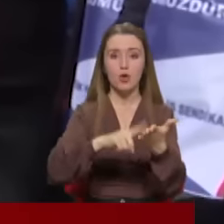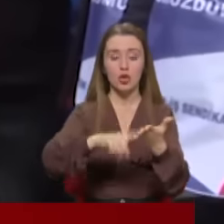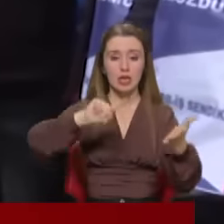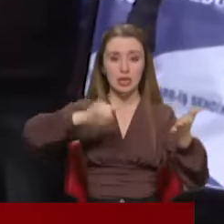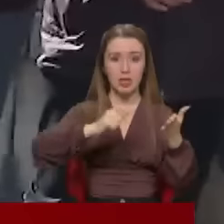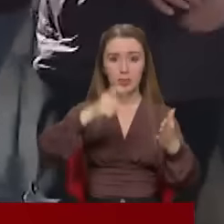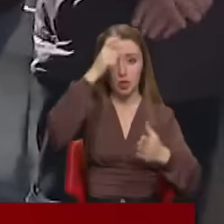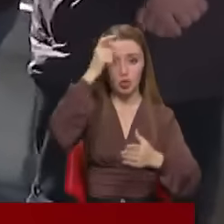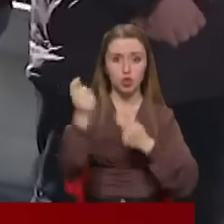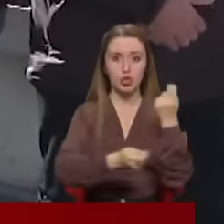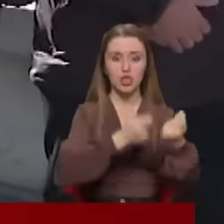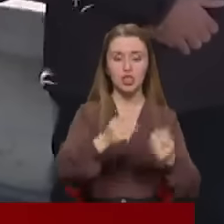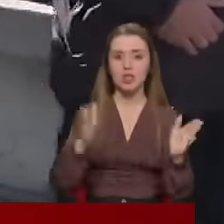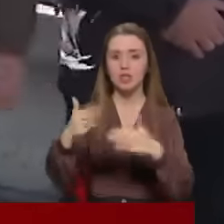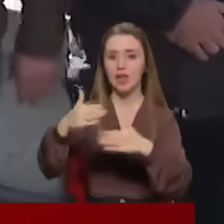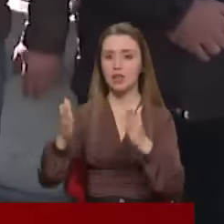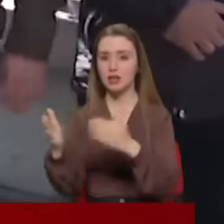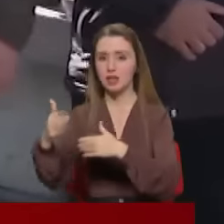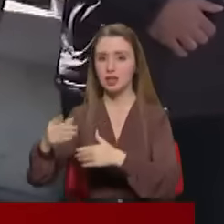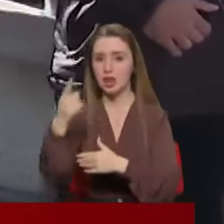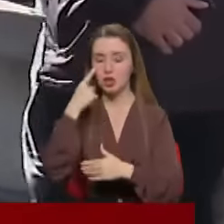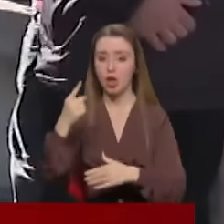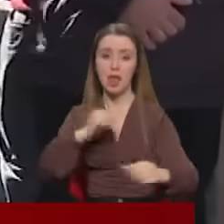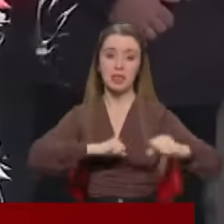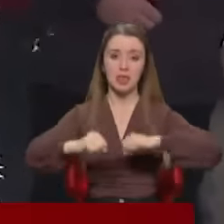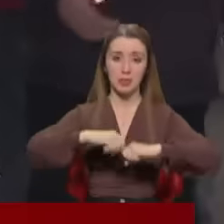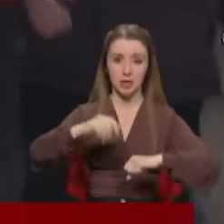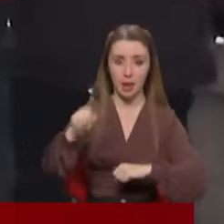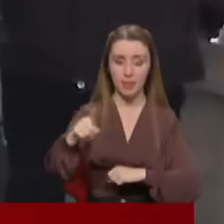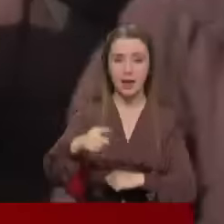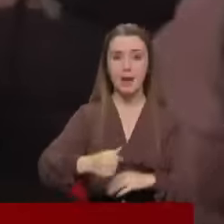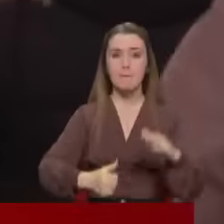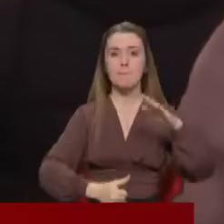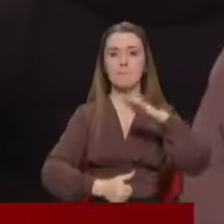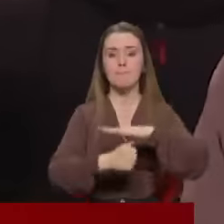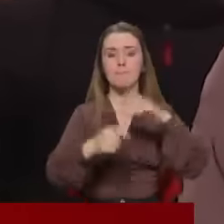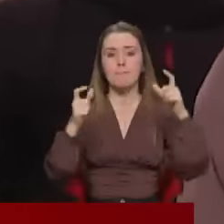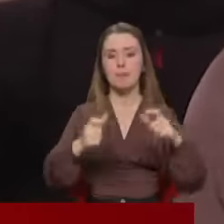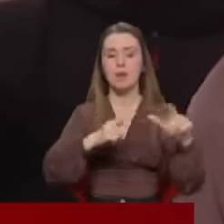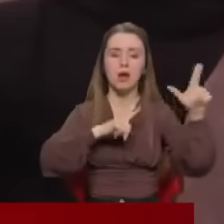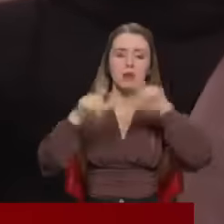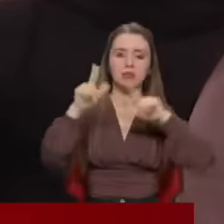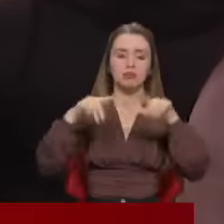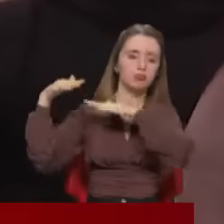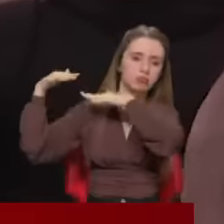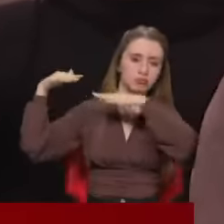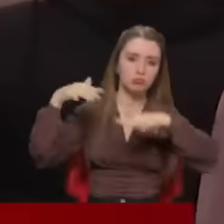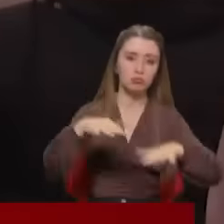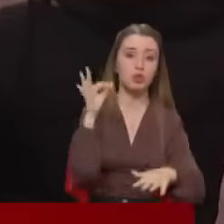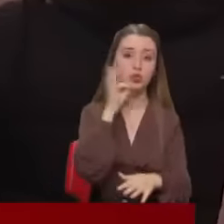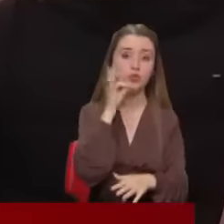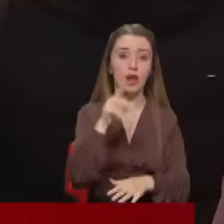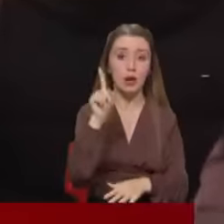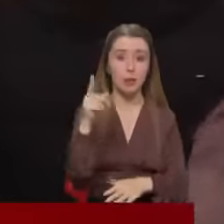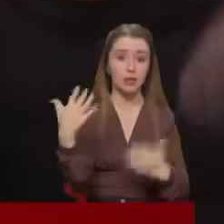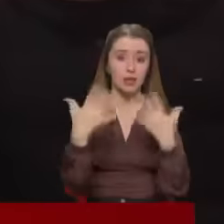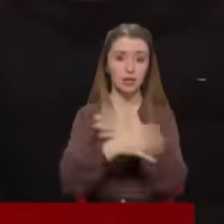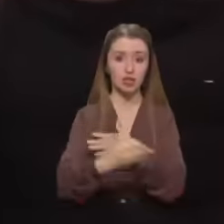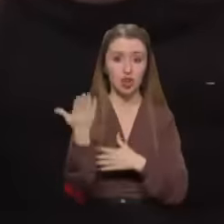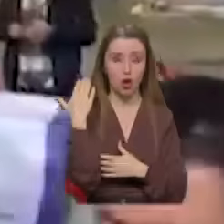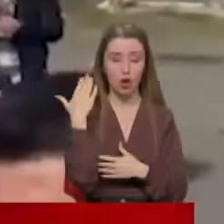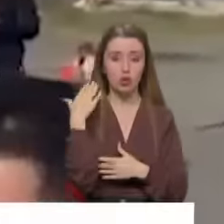imzalayan Türk İş ve sendikaları Harp İş'e tepki gösterirken başkentte de seslerini yükseltmek için toplanacaklardı. Ancak bir gece